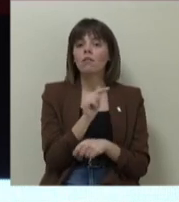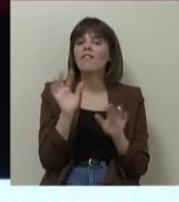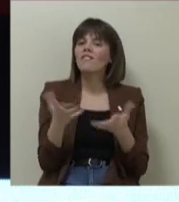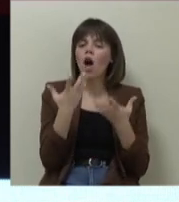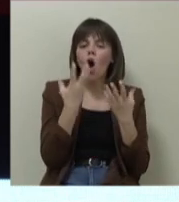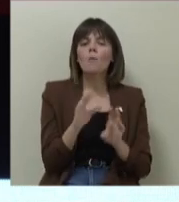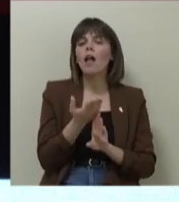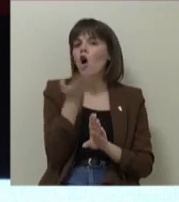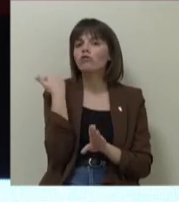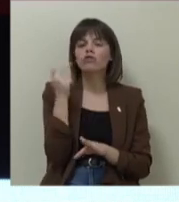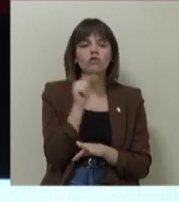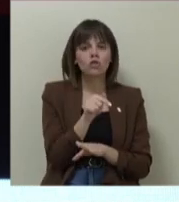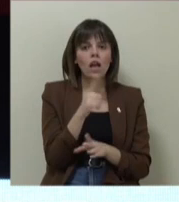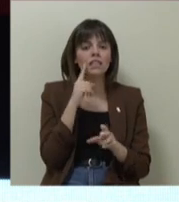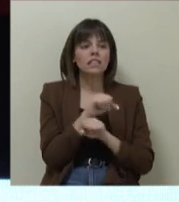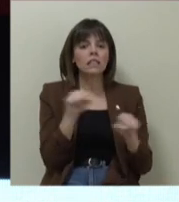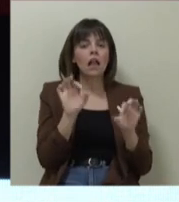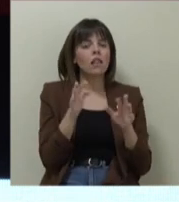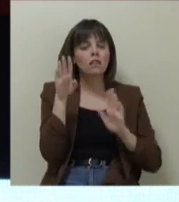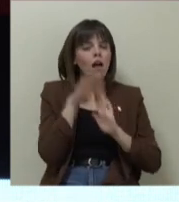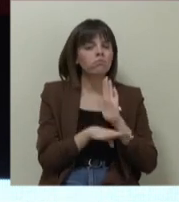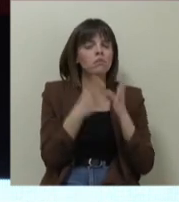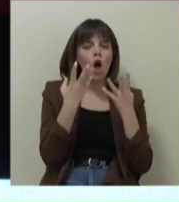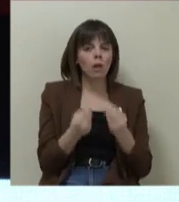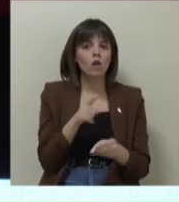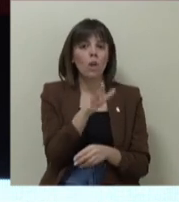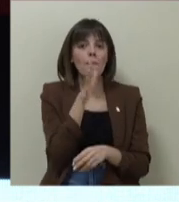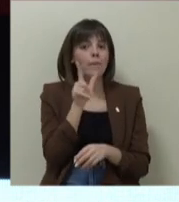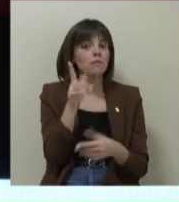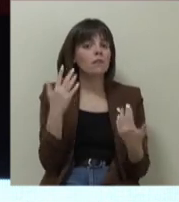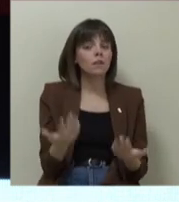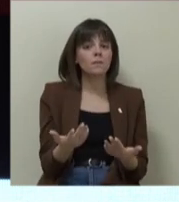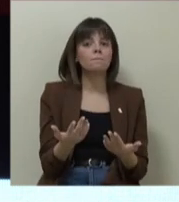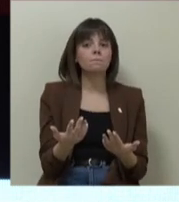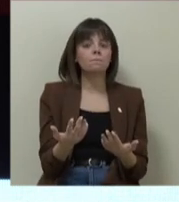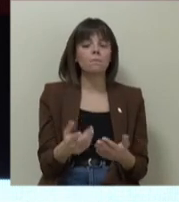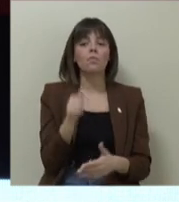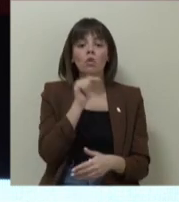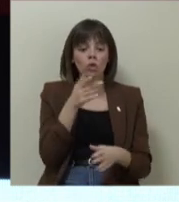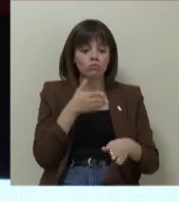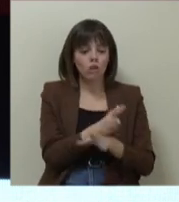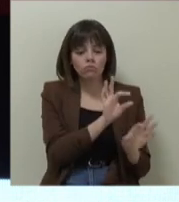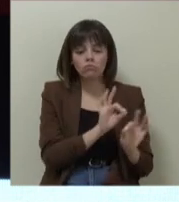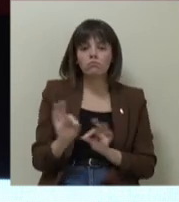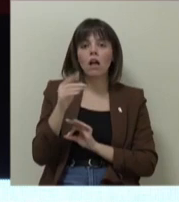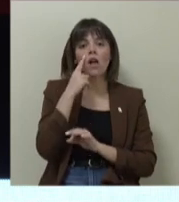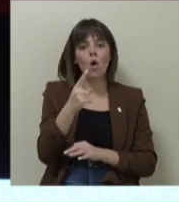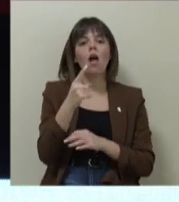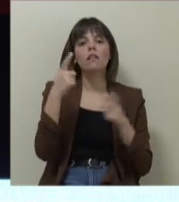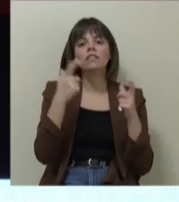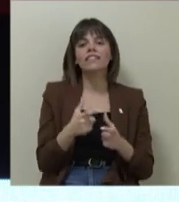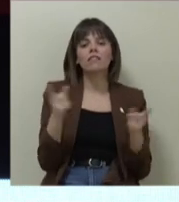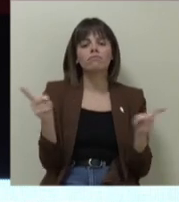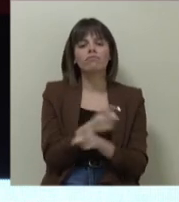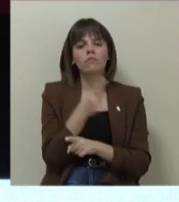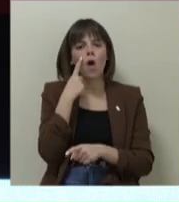veya olmadan önce zarar nasıl azaltılır onu bilmeli. Ve bu doğrultuda kentin